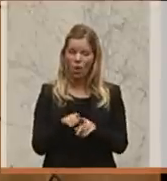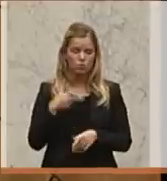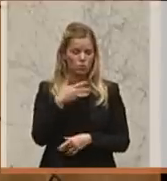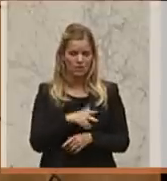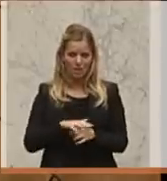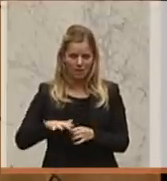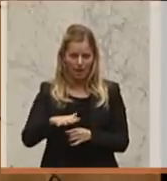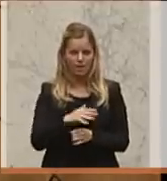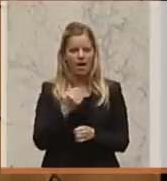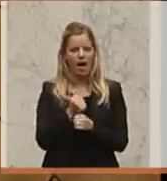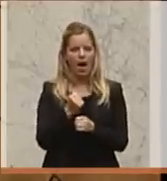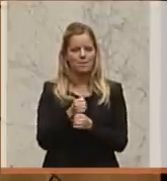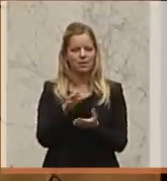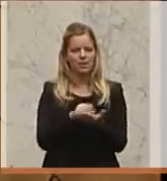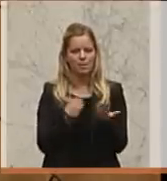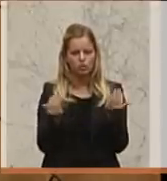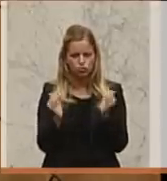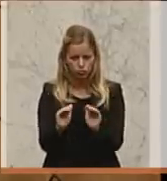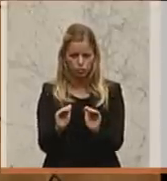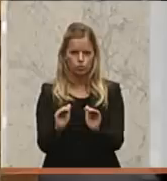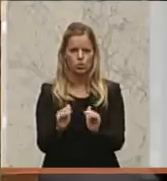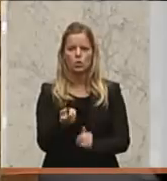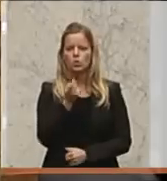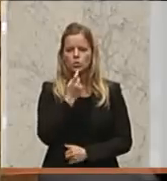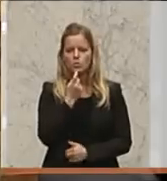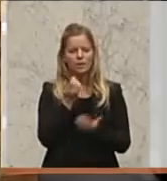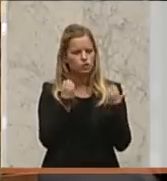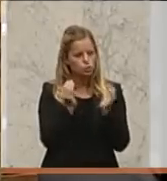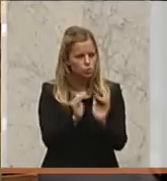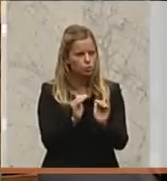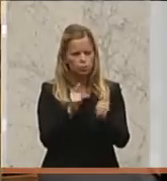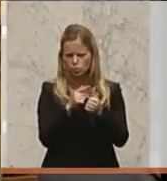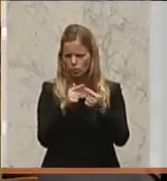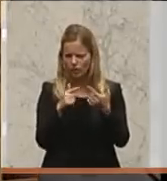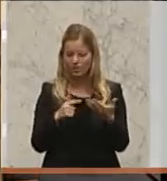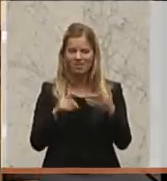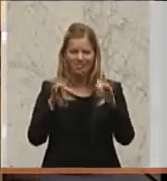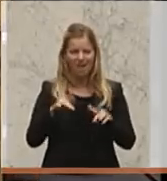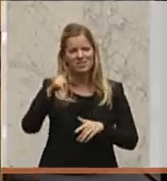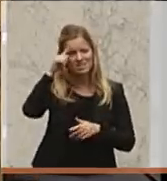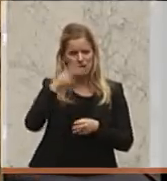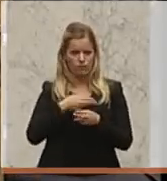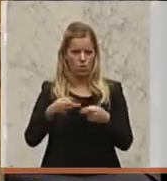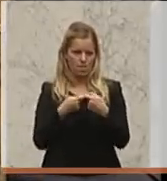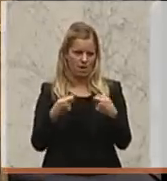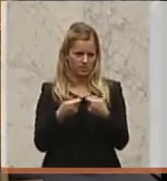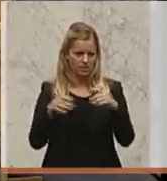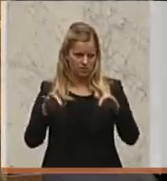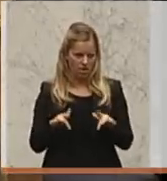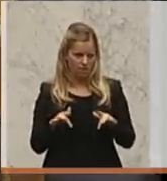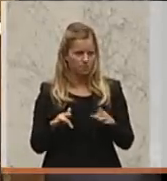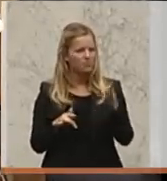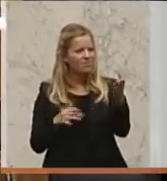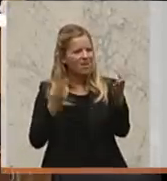Arbeitnehmerschutz, Konsumentenschutz, das heißt, da gibt es sinnvolle Maßnahmen. Na, weil Sie gerade da so hereinblären, meine Herren, in dem Fall von der